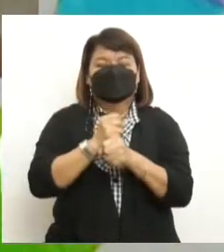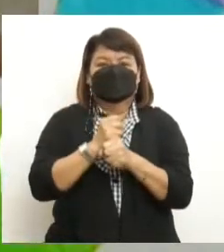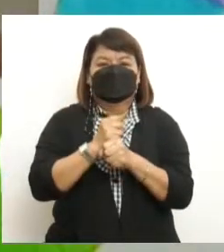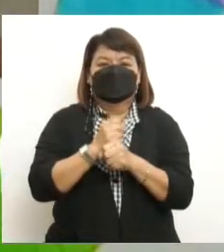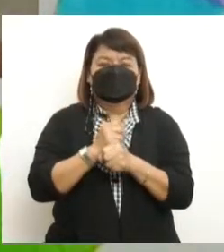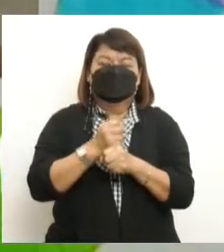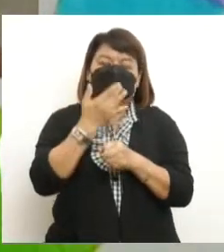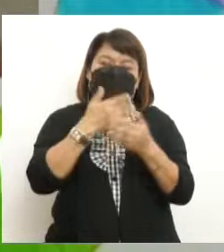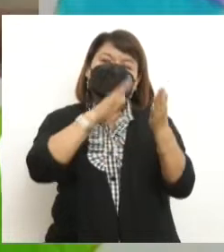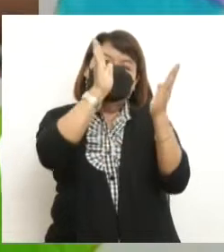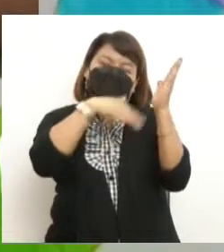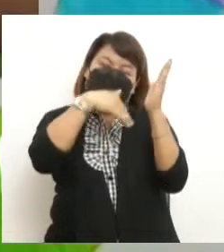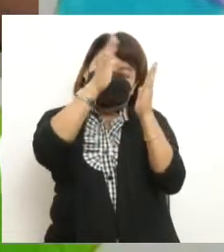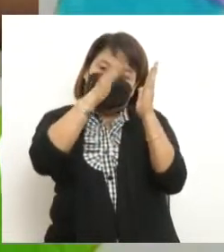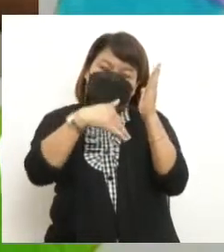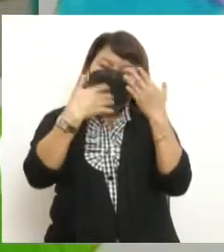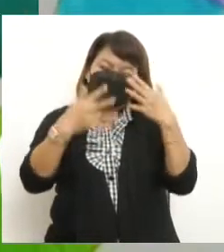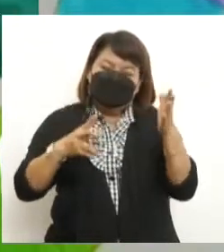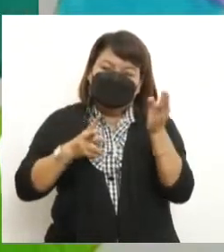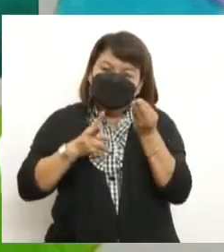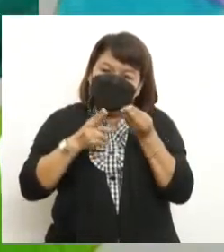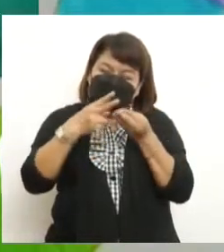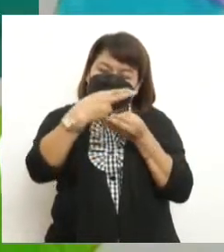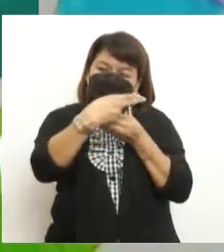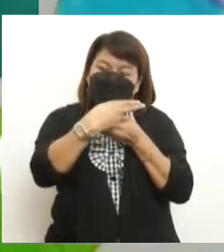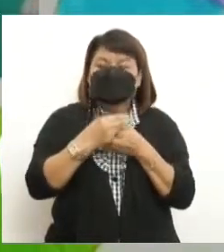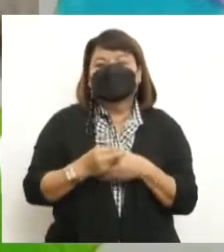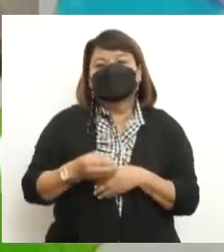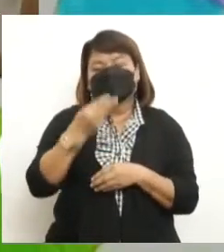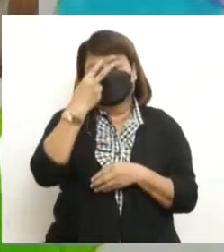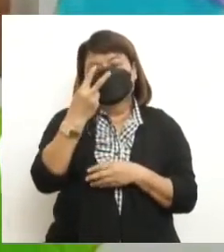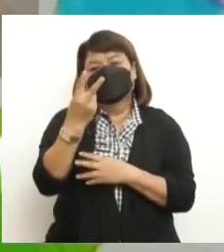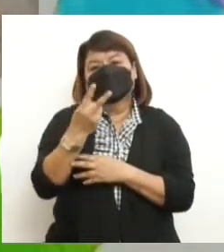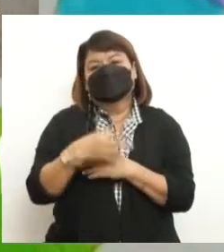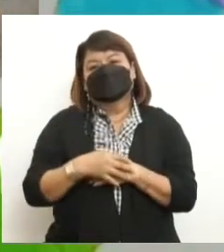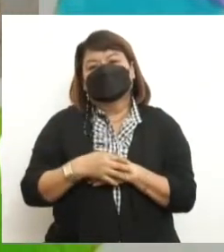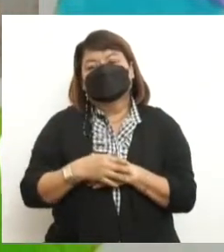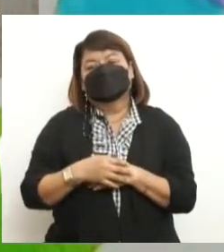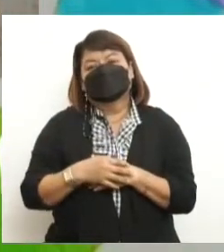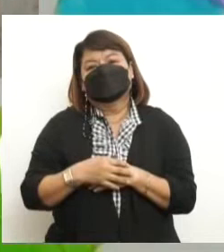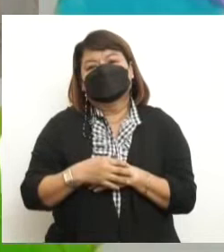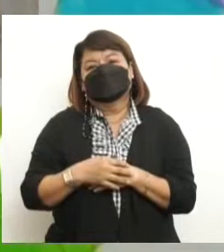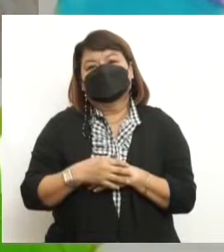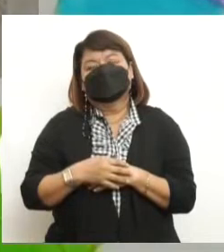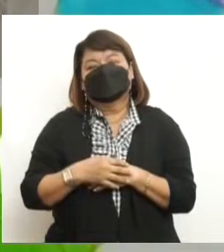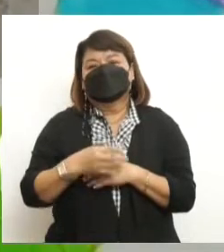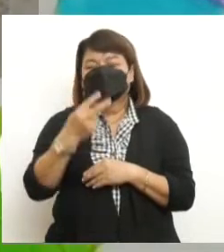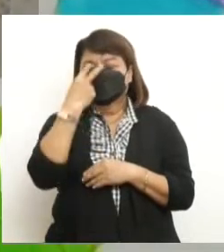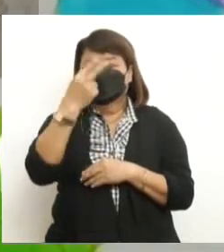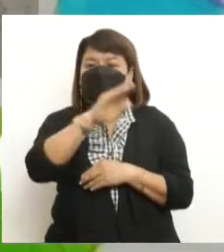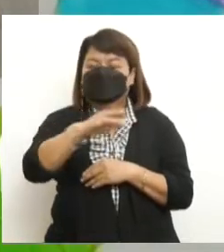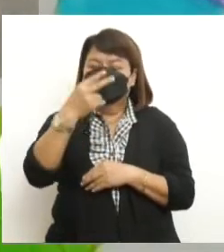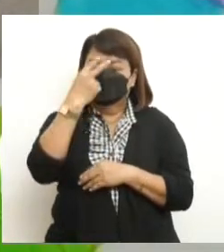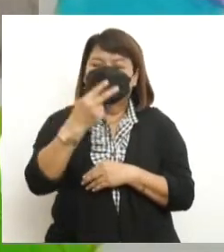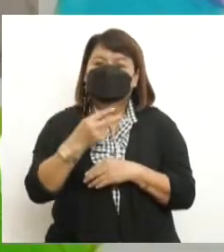บายสีก่อนนะคะแล้วค่อยตัดมาดูกับของคุณครูติ๊กค่ะคุณครูติ๊กกำลังค่ะกำลังชูให้ละเด็กๆดูนะคะว่